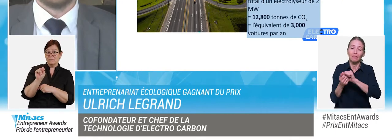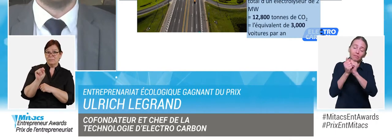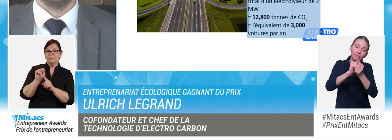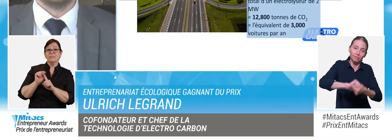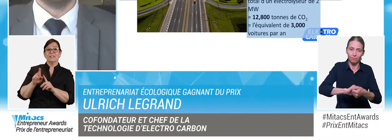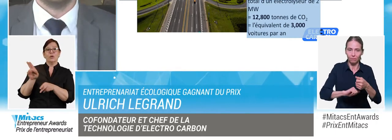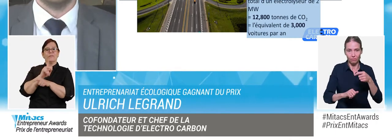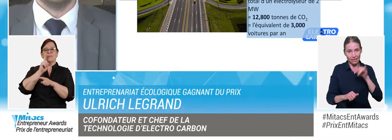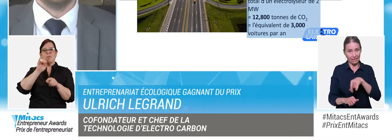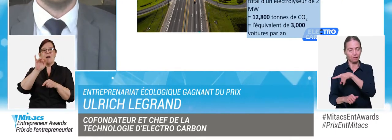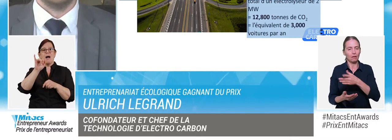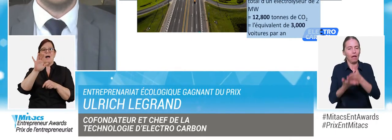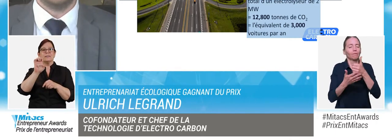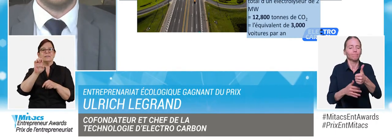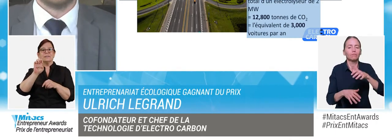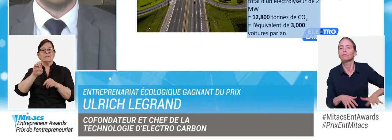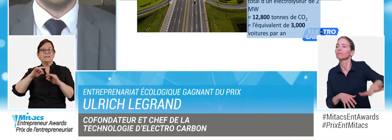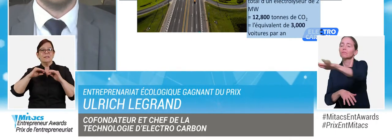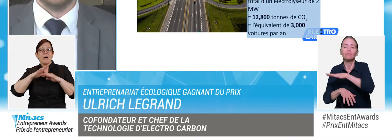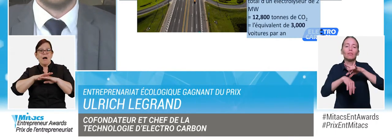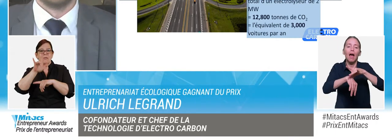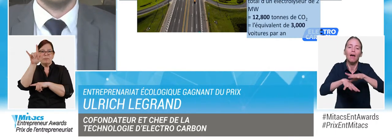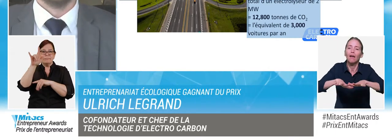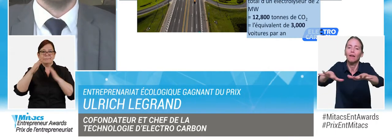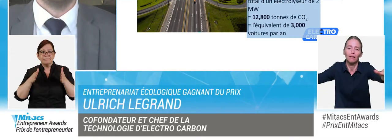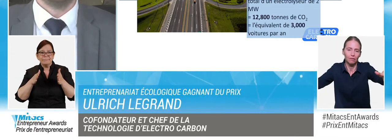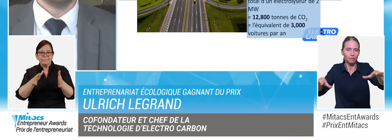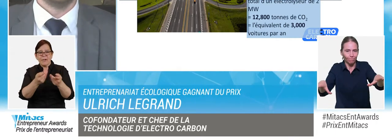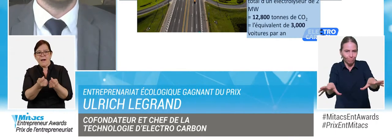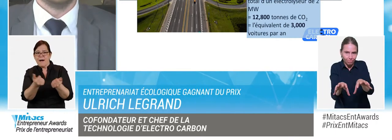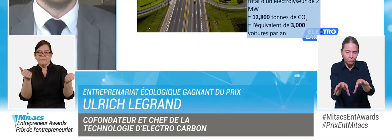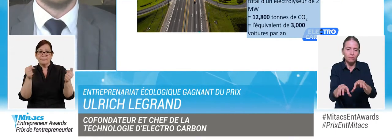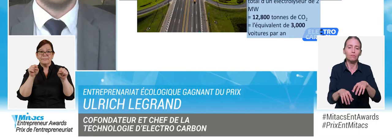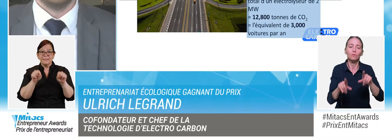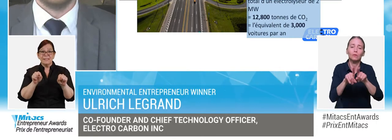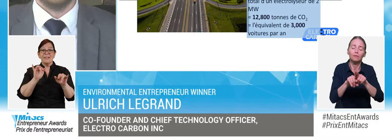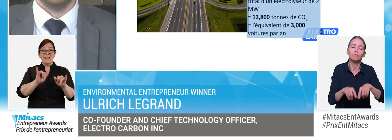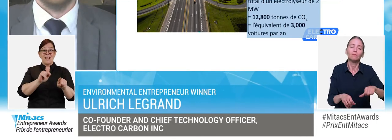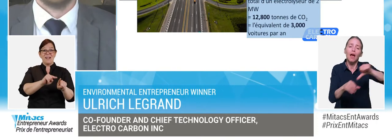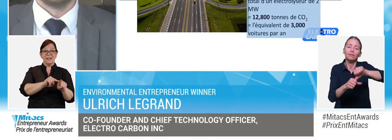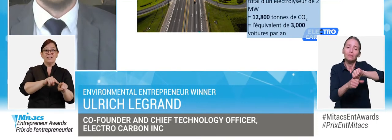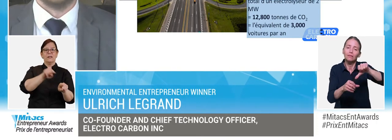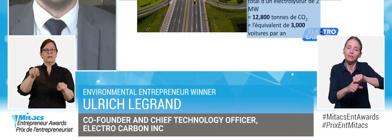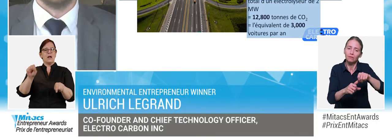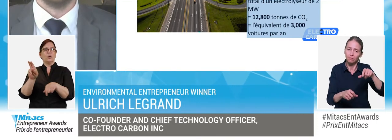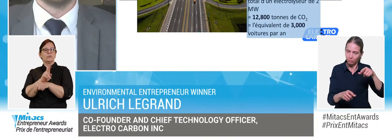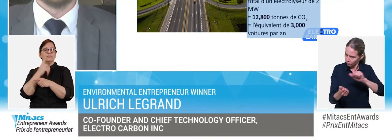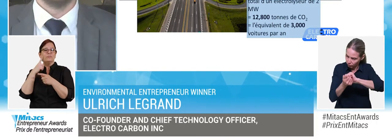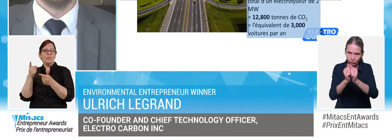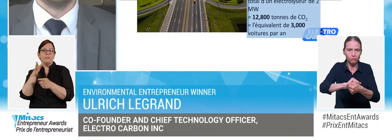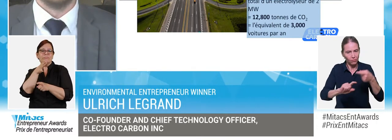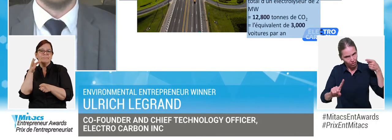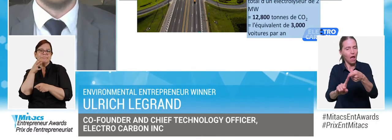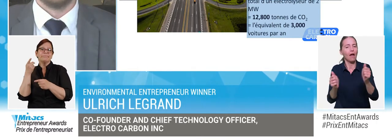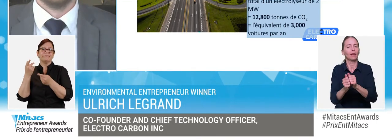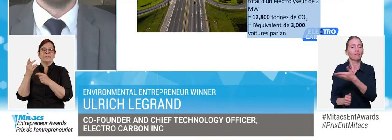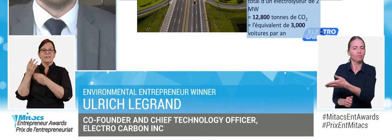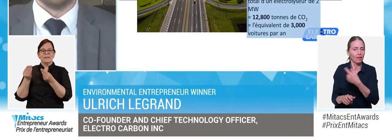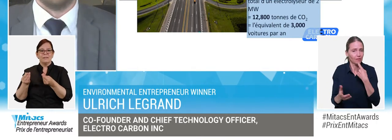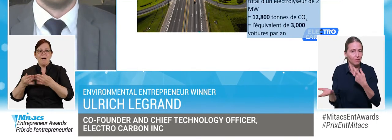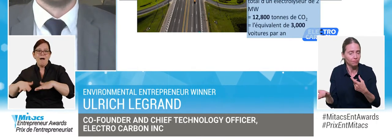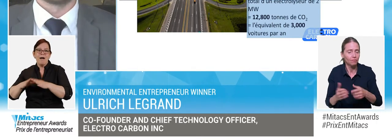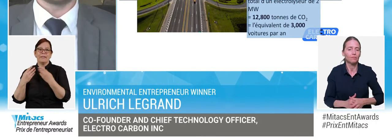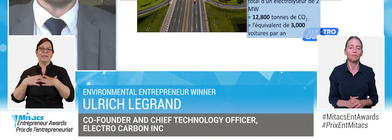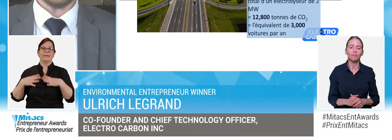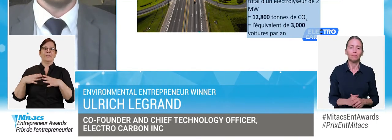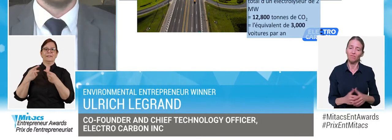sera capable de prévenir les émissions directes et indirectes de 12 800 tonnes de CO2, soit l'équivalent de 3000 voitures